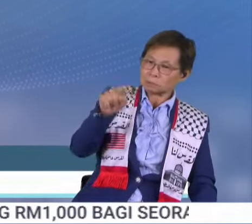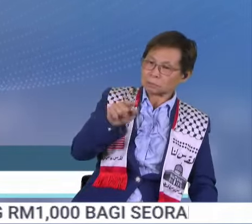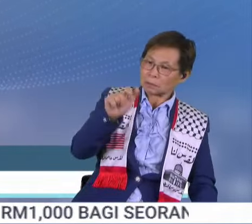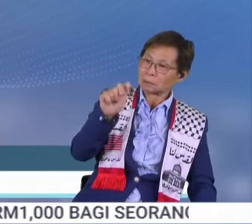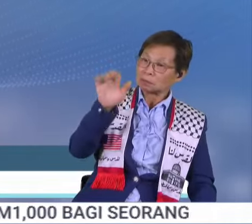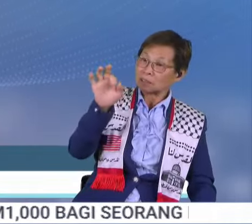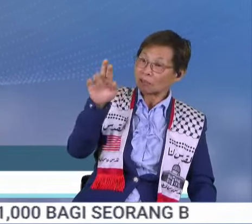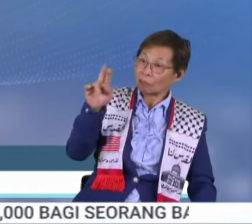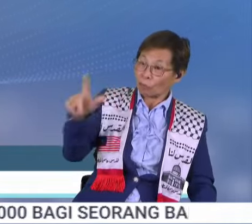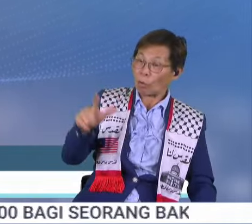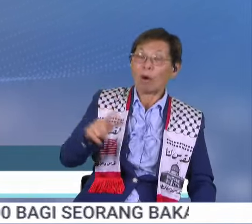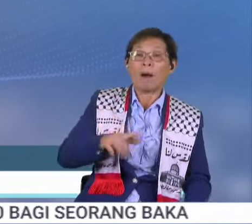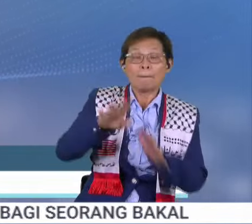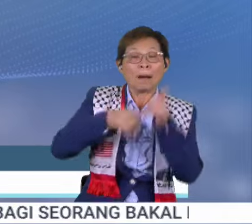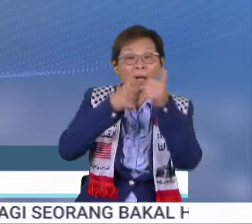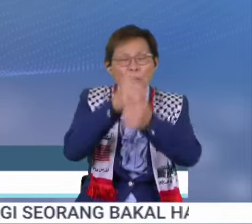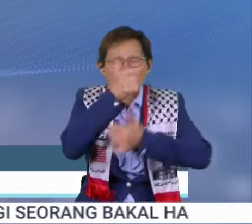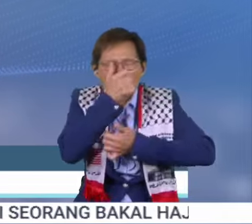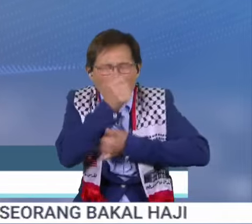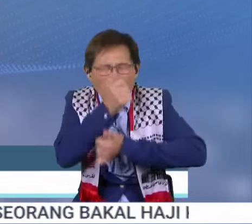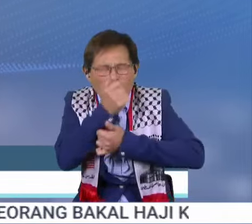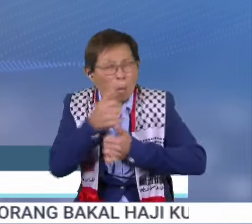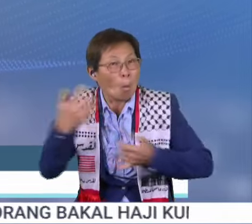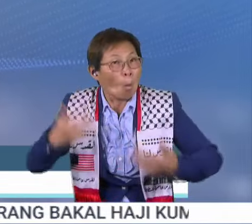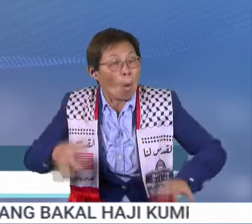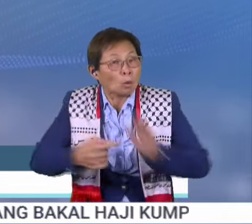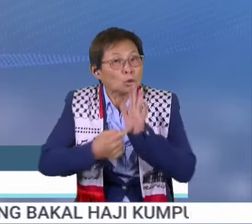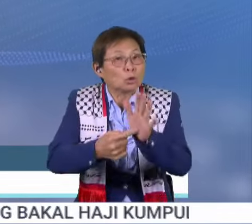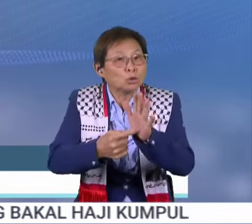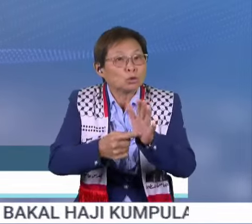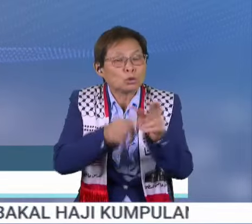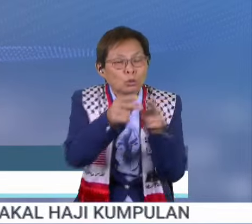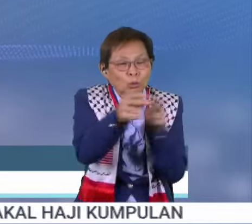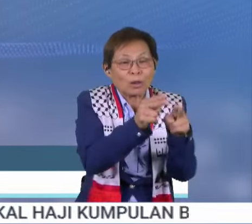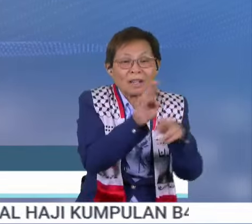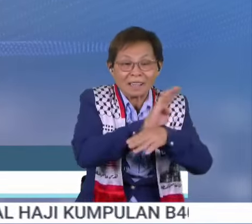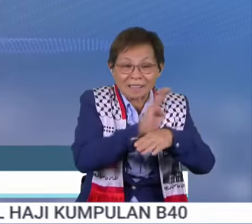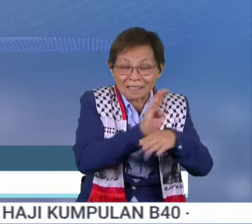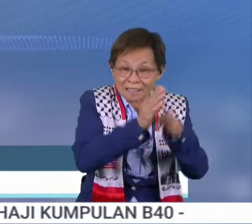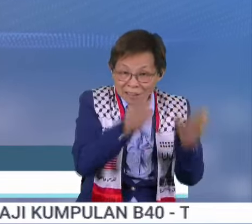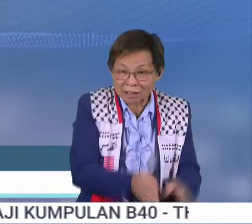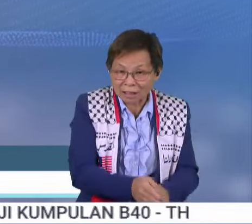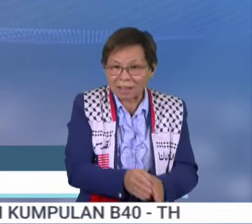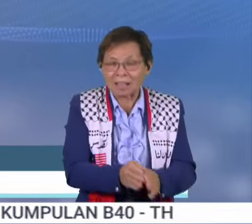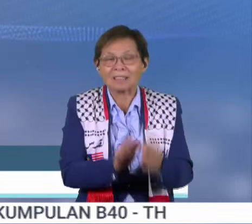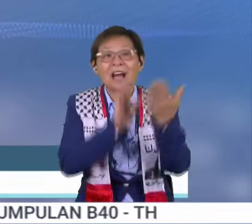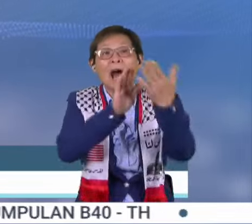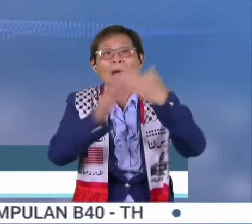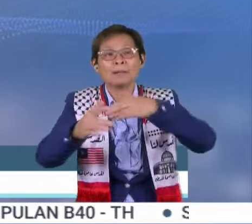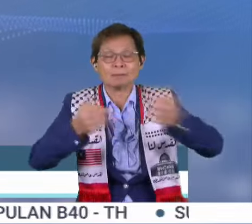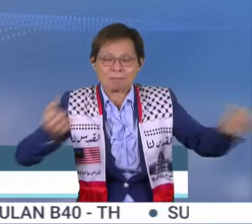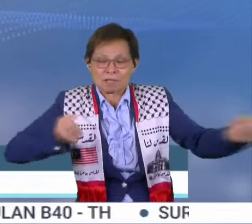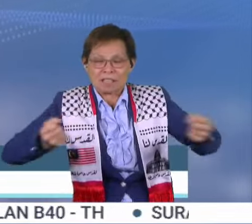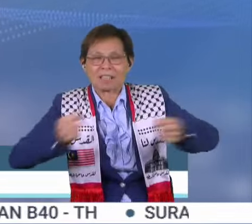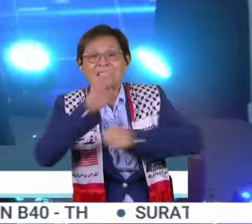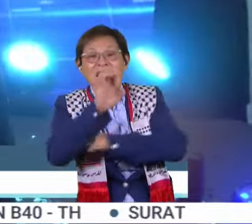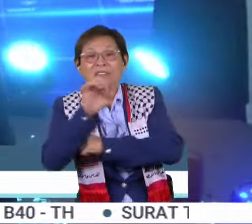Abdul Aziz, ia berdasarkan minat ketara dipamerkan pemain industri terhadap kenderaan berteknologi tinggi itu.